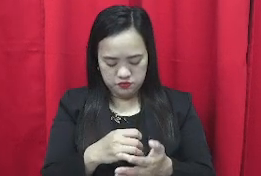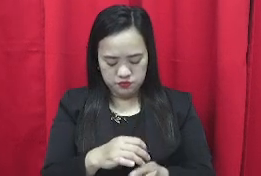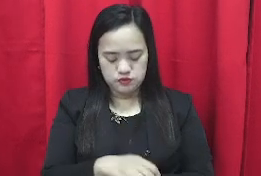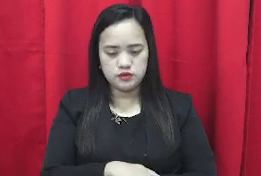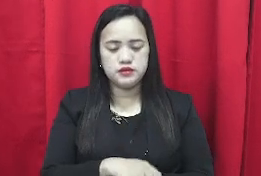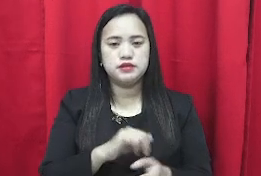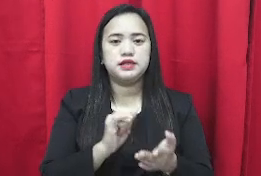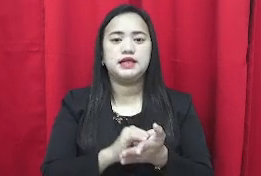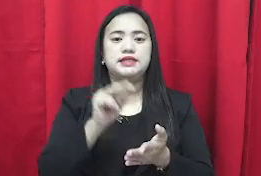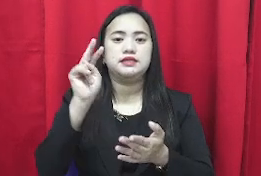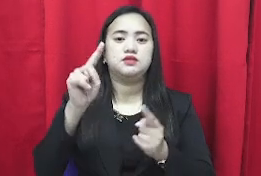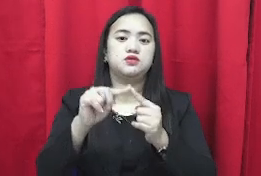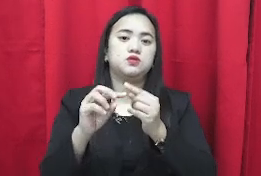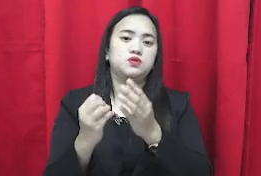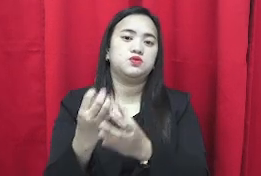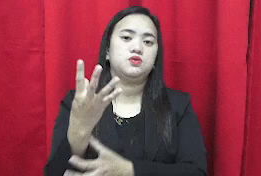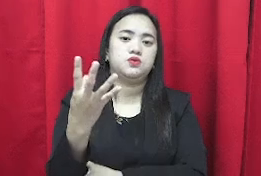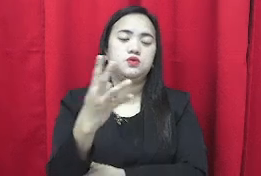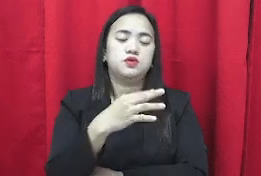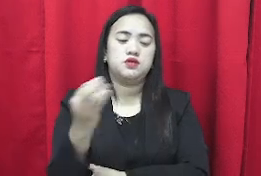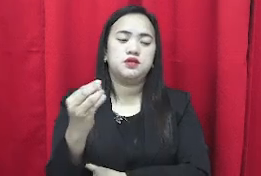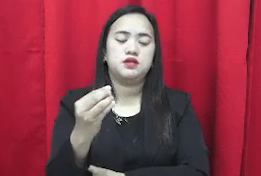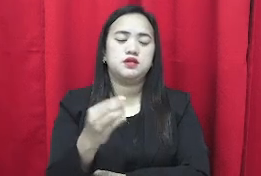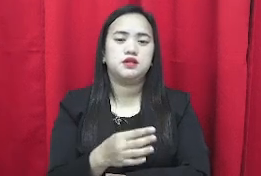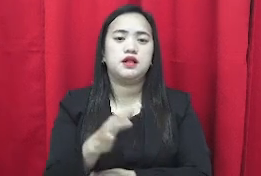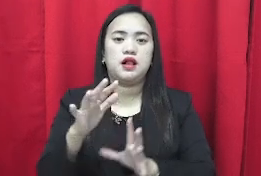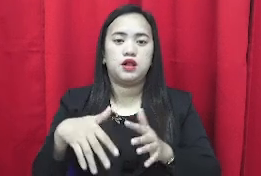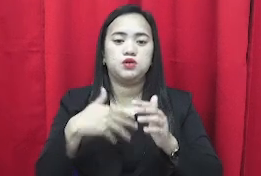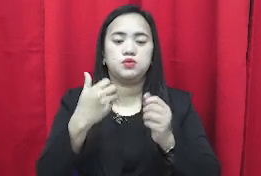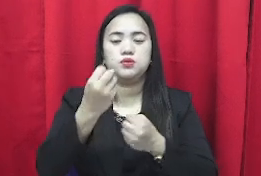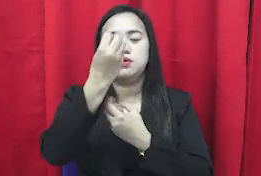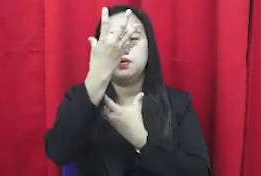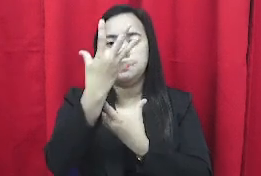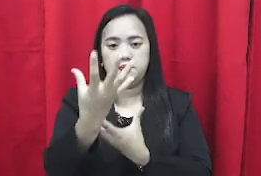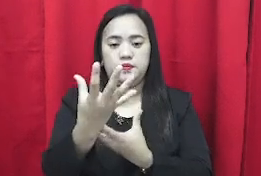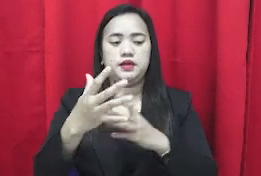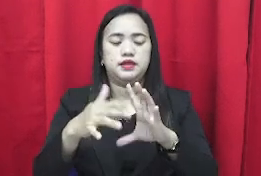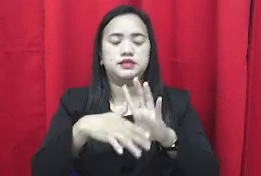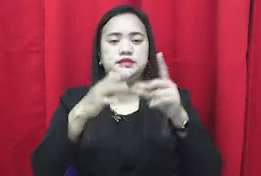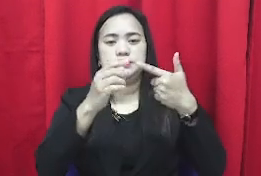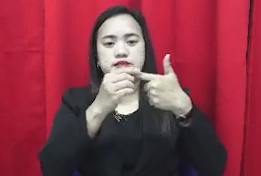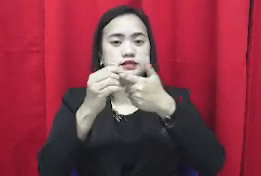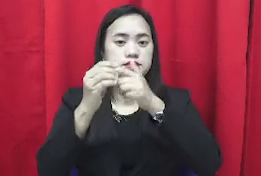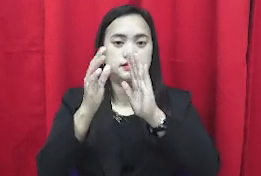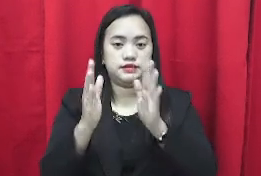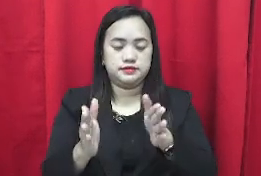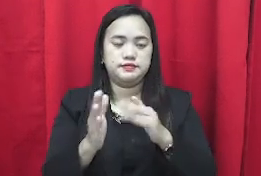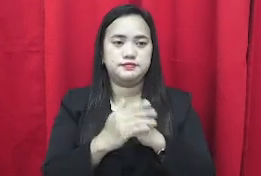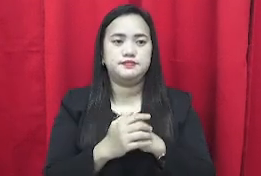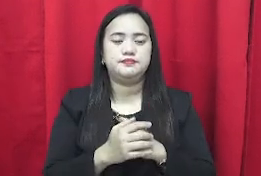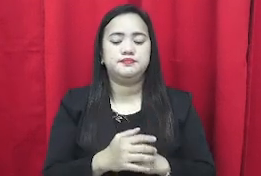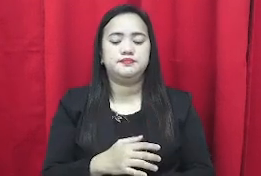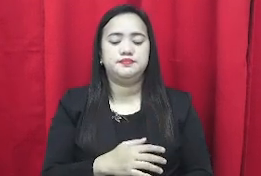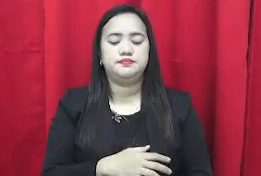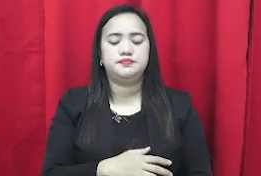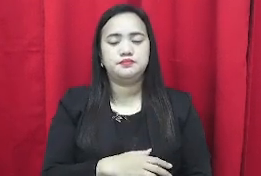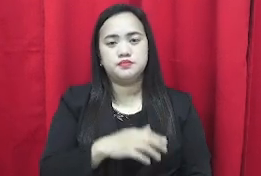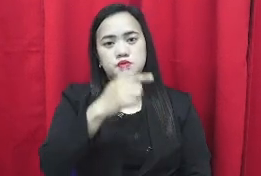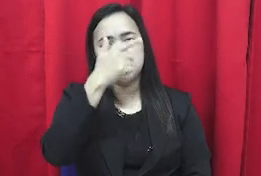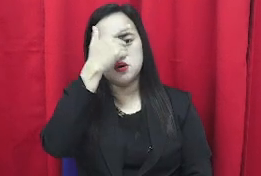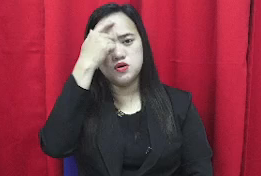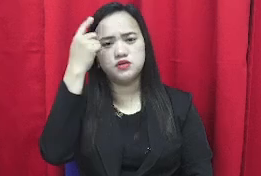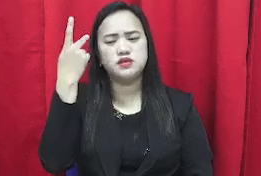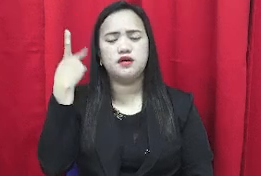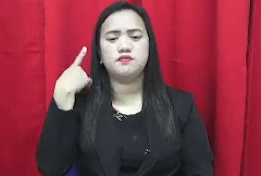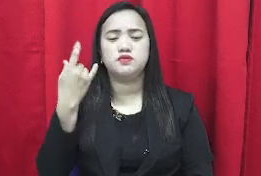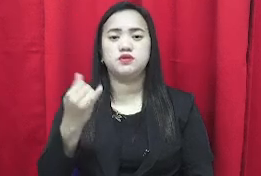lumalago lalong-lalo na yung pagpapasakop nila sa kanilang mga leader am bati ba Kasi may mga leader po